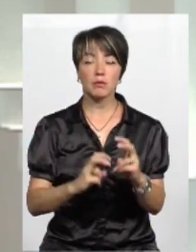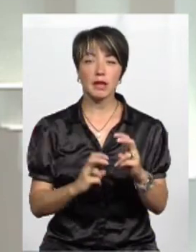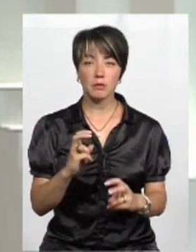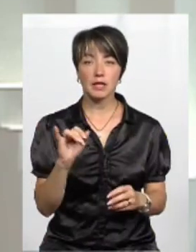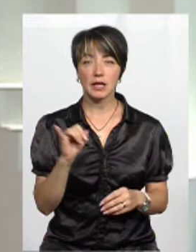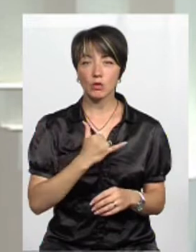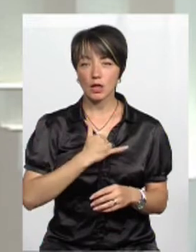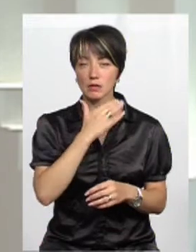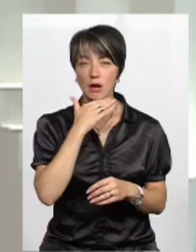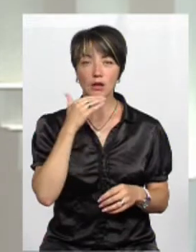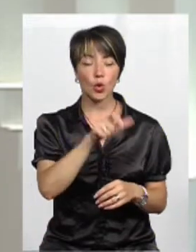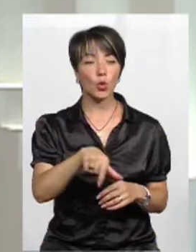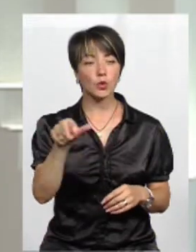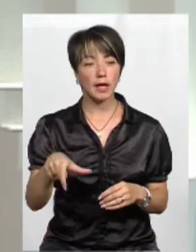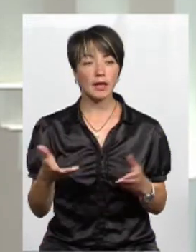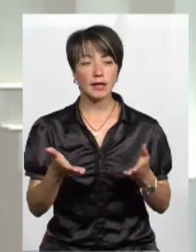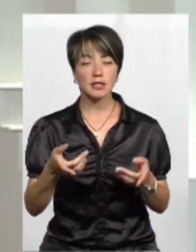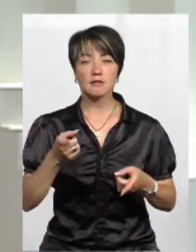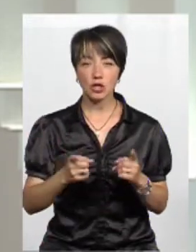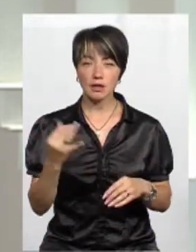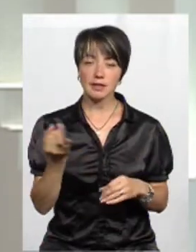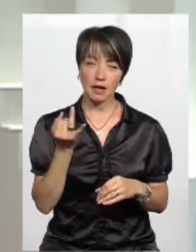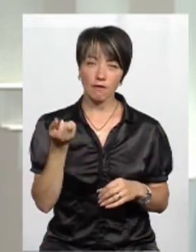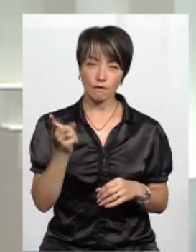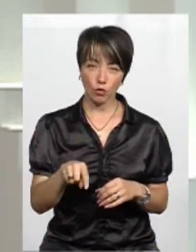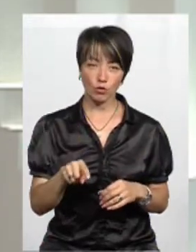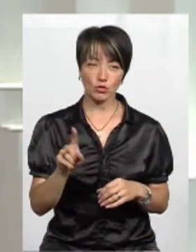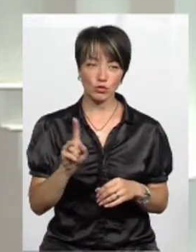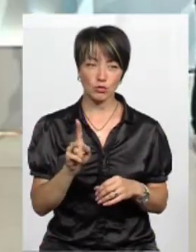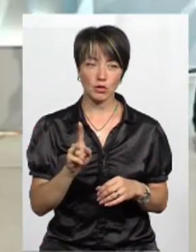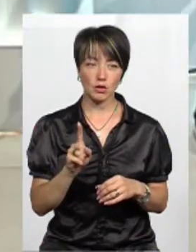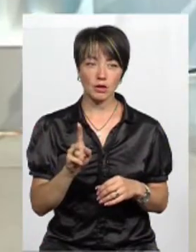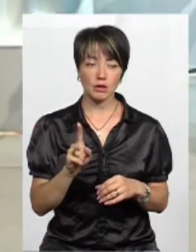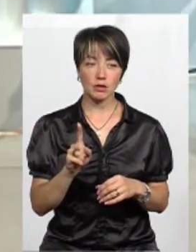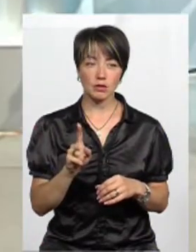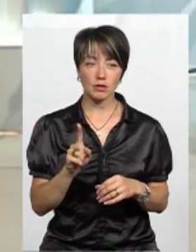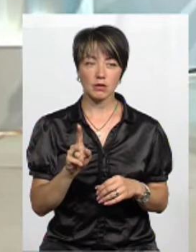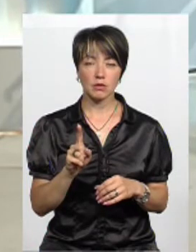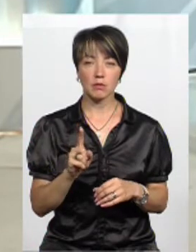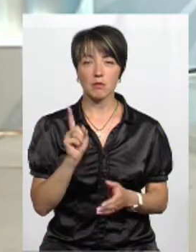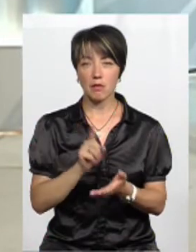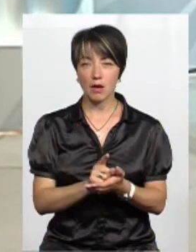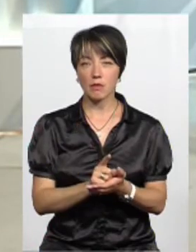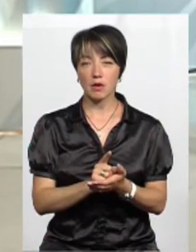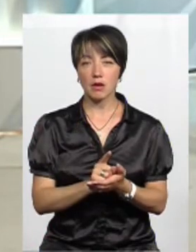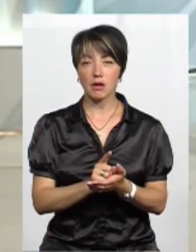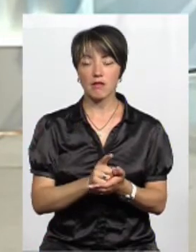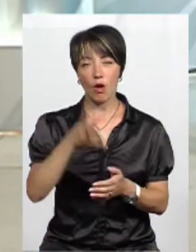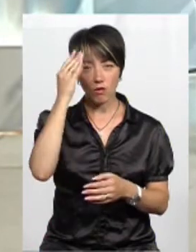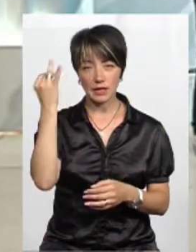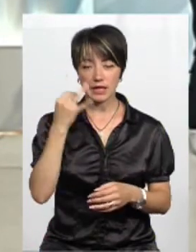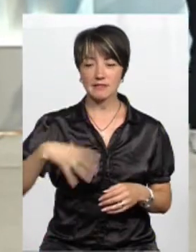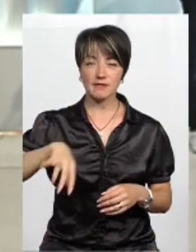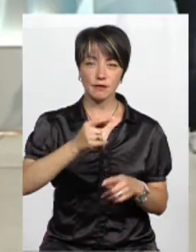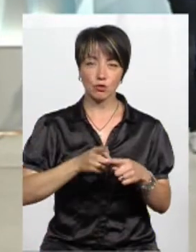підприємств. І у нас є багато людей, які, звичайно, зацікавлені в тому, щоб вона була добудована. Тому ми однозначно маємо враховувати інтереси